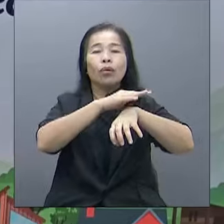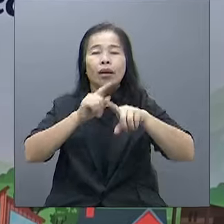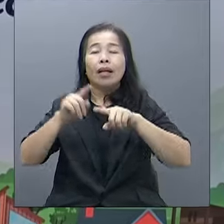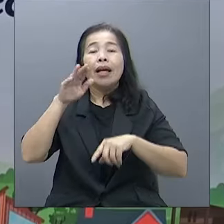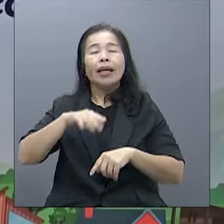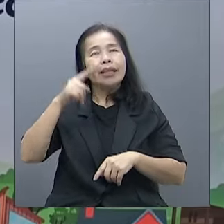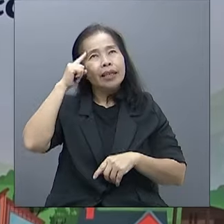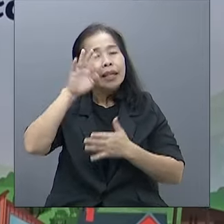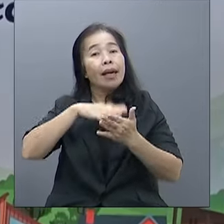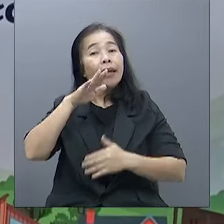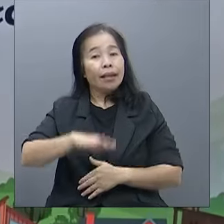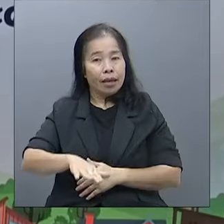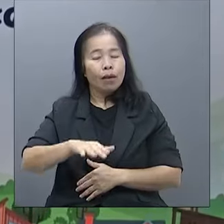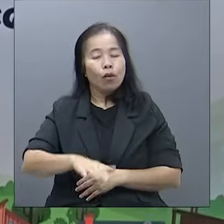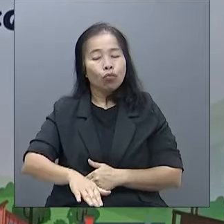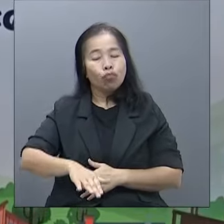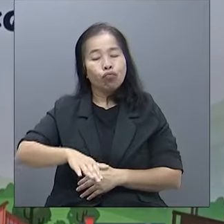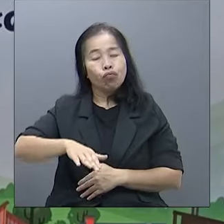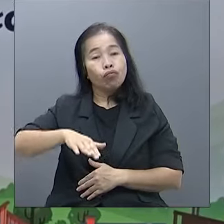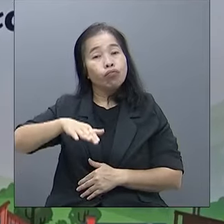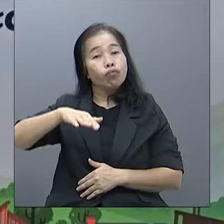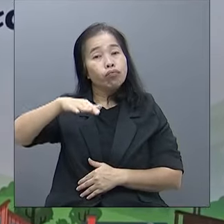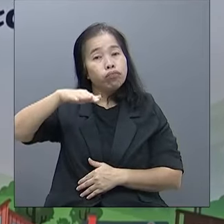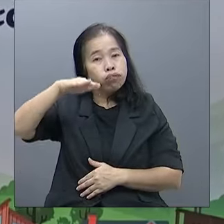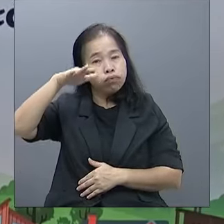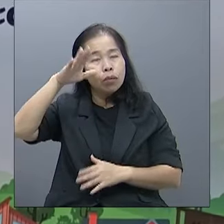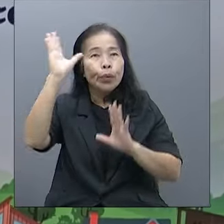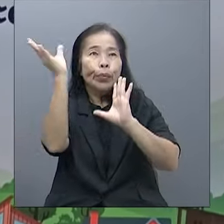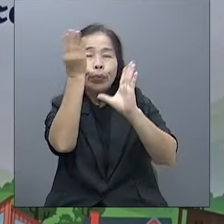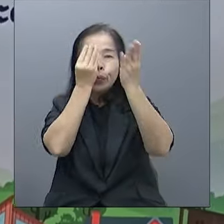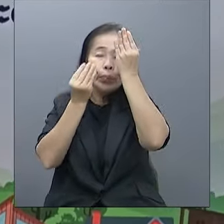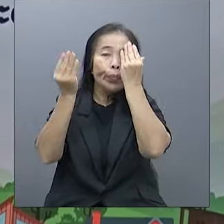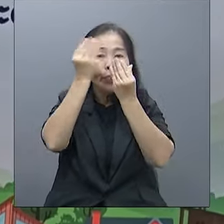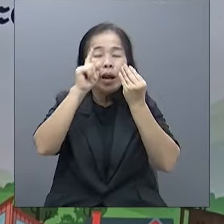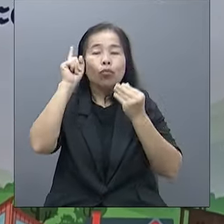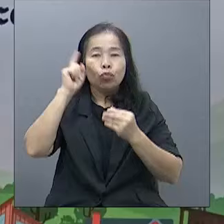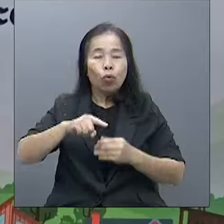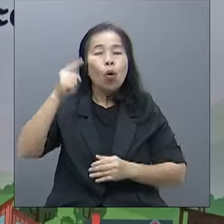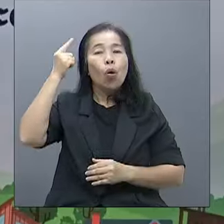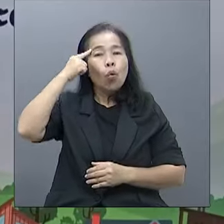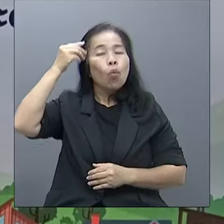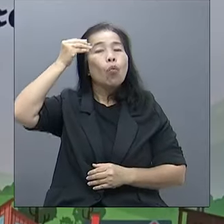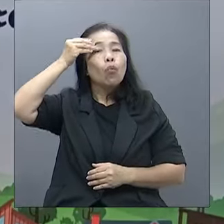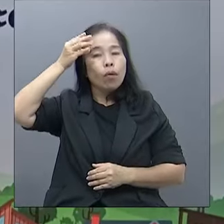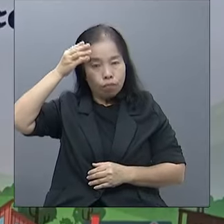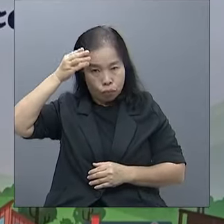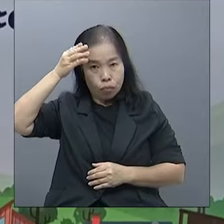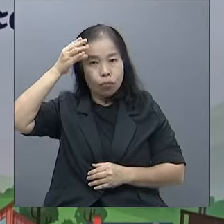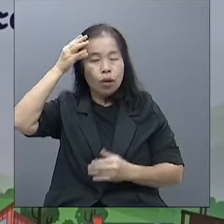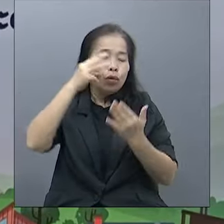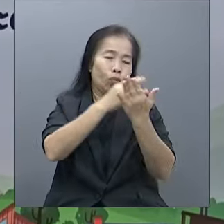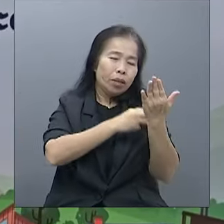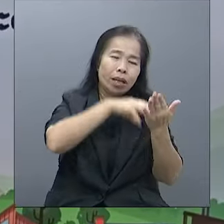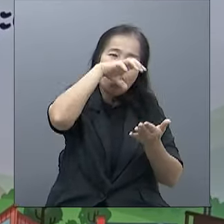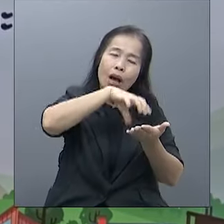ถ้าจะเติบโตต่อไปในโลกที่มีการเปลี่ยนแปลงเขาจะต้องเรียนรู้ไม่ใช่จากที่บ้านของเขาหรือจากโรงเรียนเท่านั้น